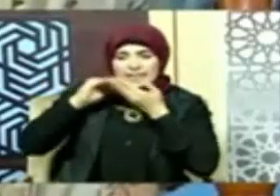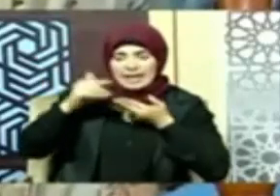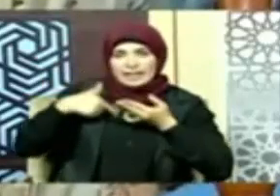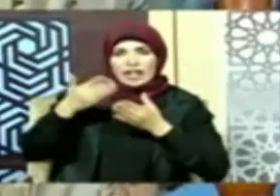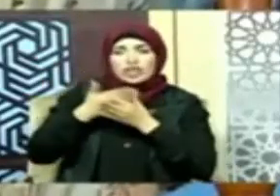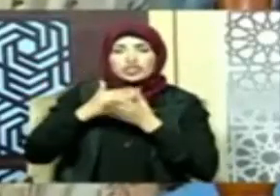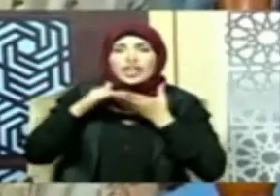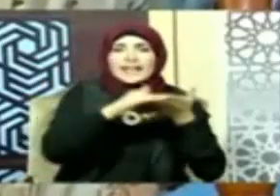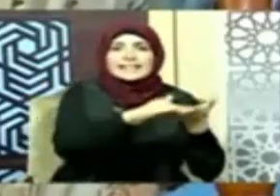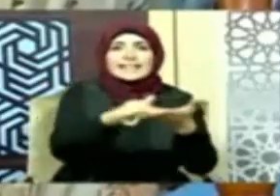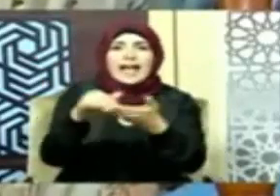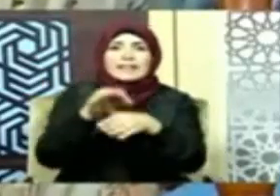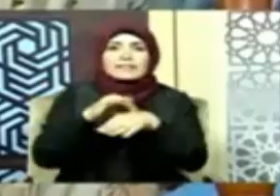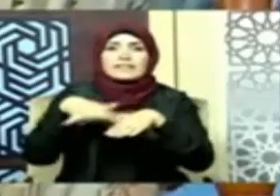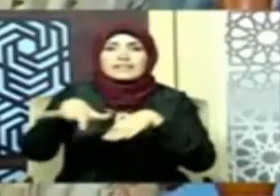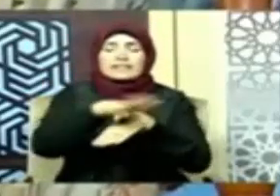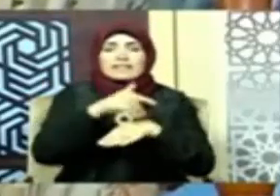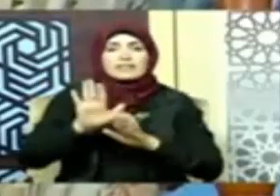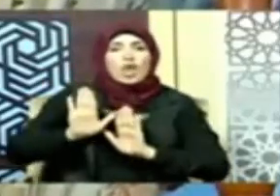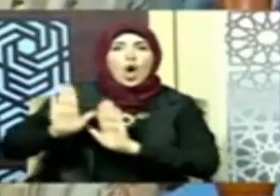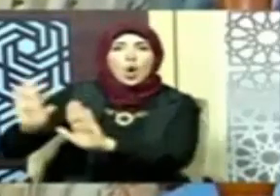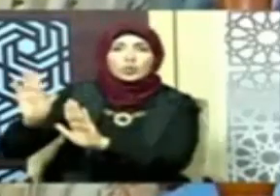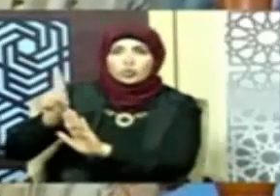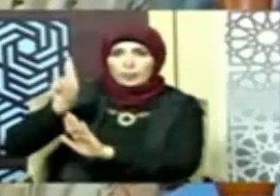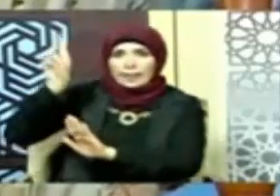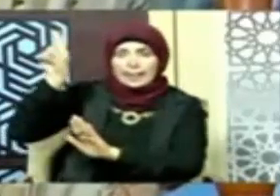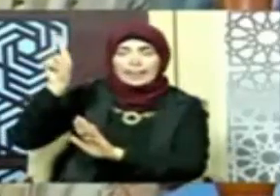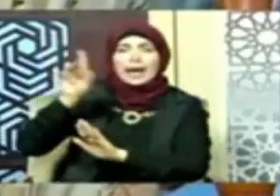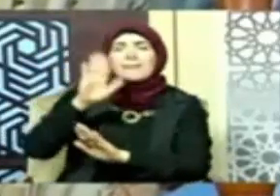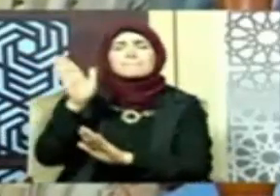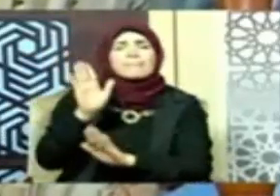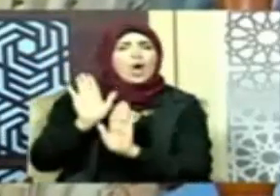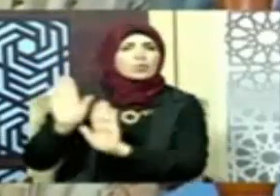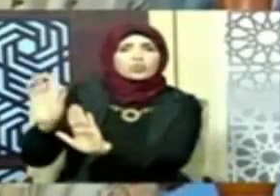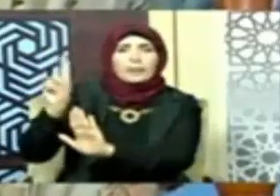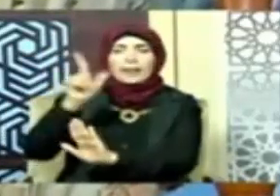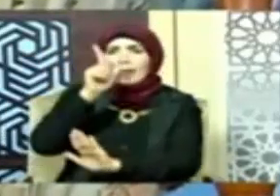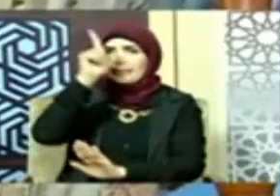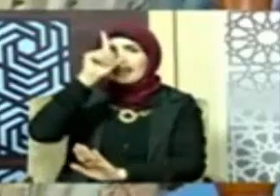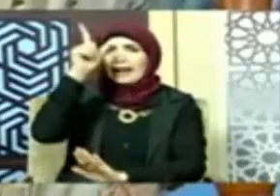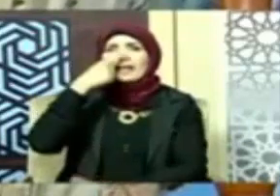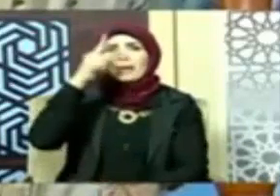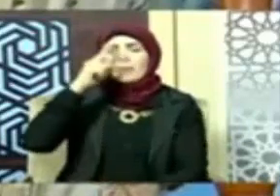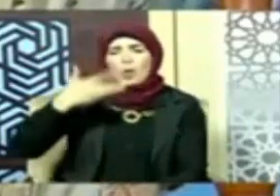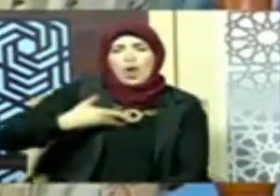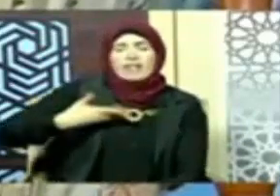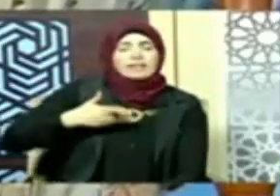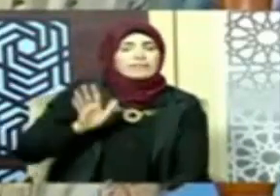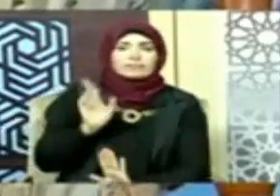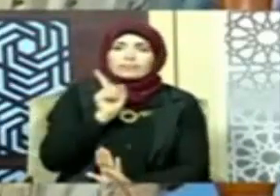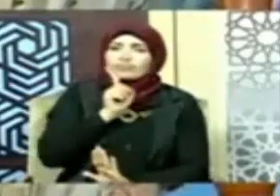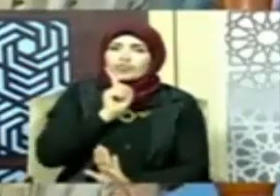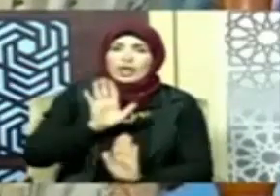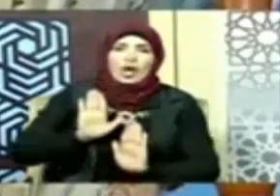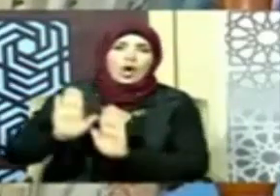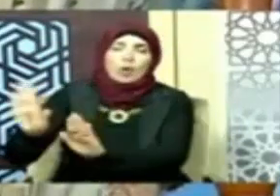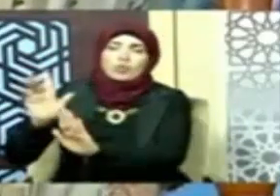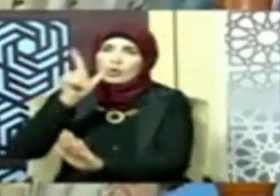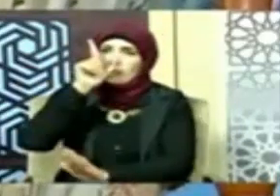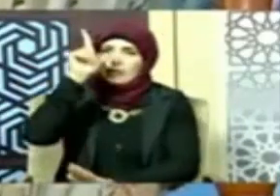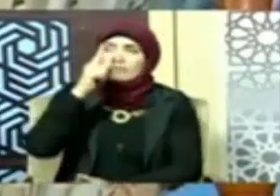حوائج الناس، مستعيذين به من الكبر والمتكبرين